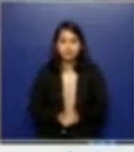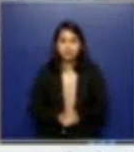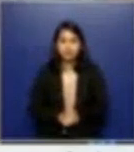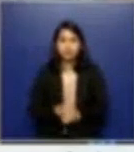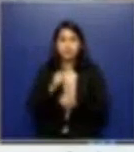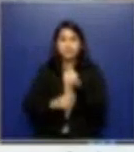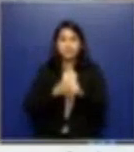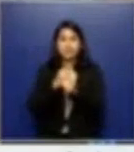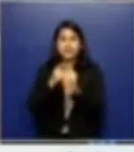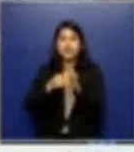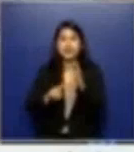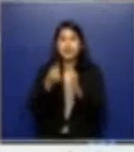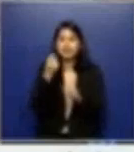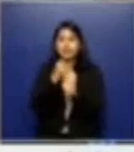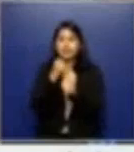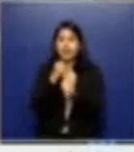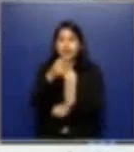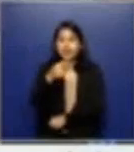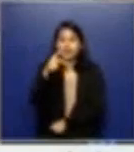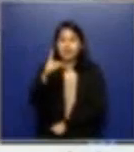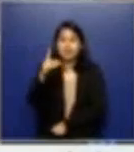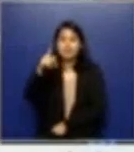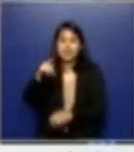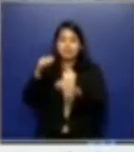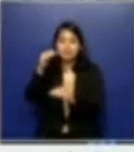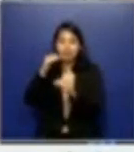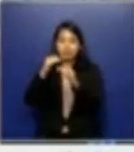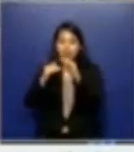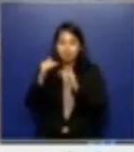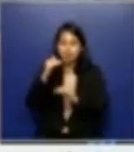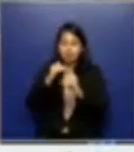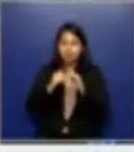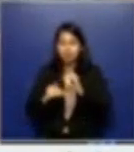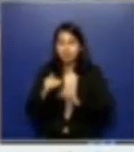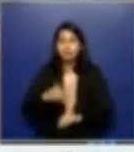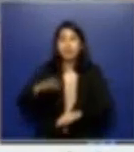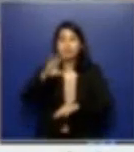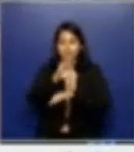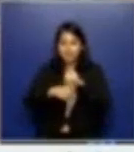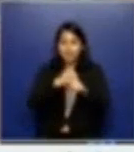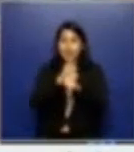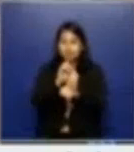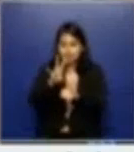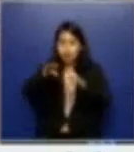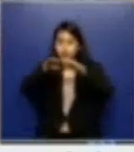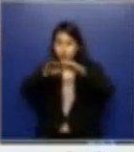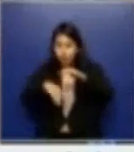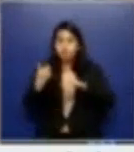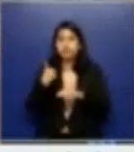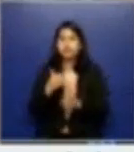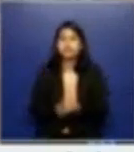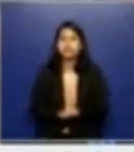ที่ท่านเข้ามาGDP ตกลงมาตกลงมาเรื่อยทุกปี57ยึดอำนาจก็ตกลงมาเรื่อยจนปีล่าสุด